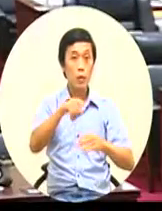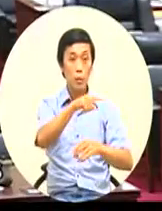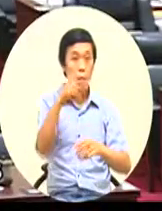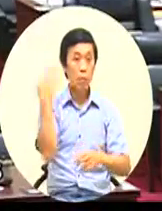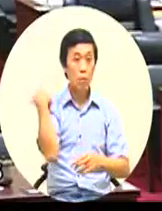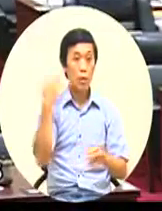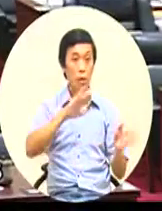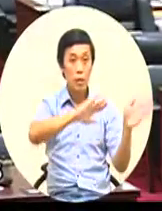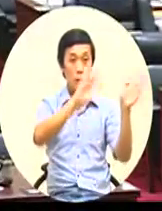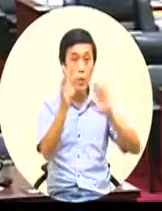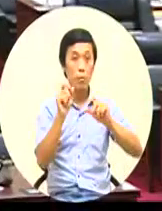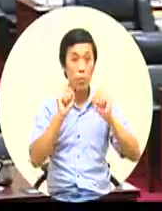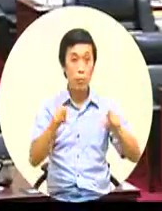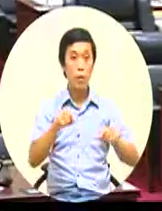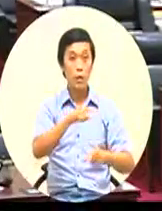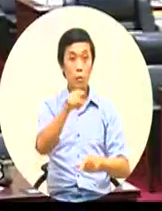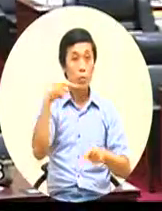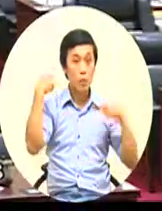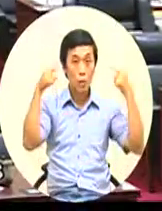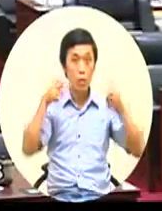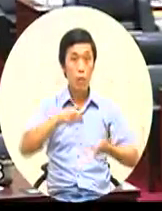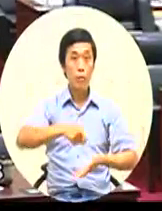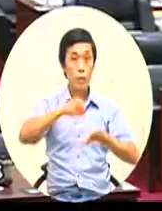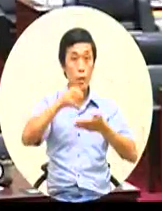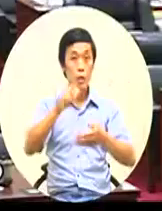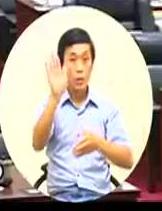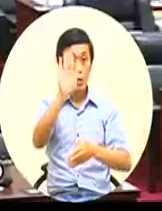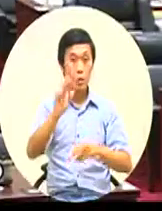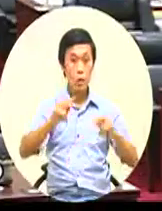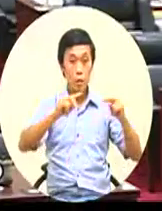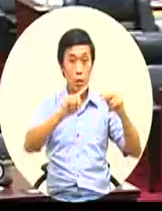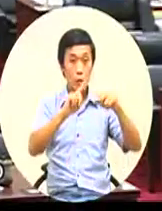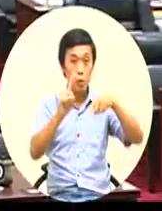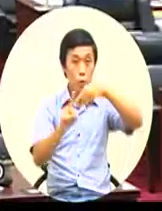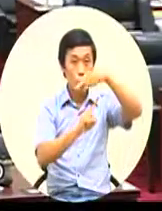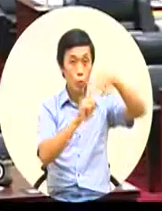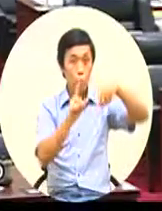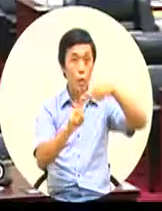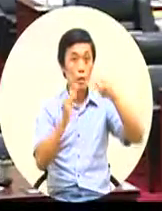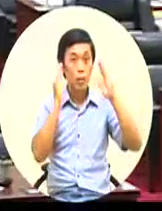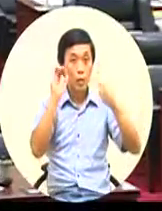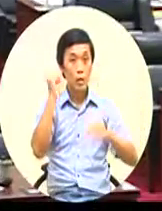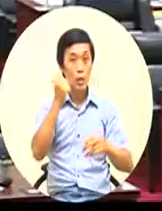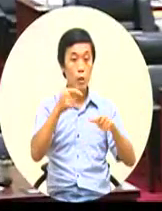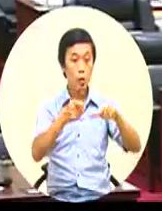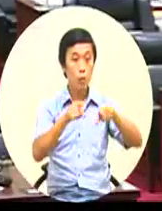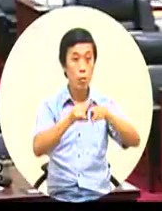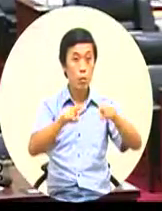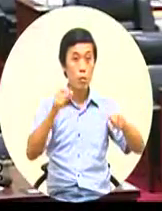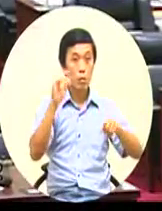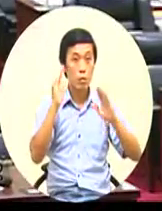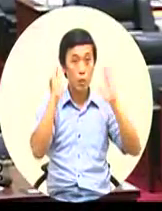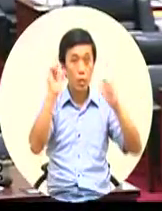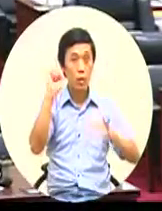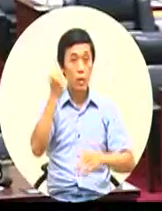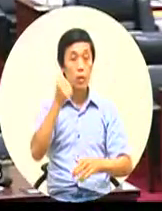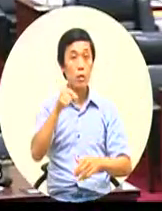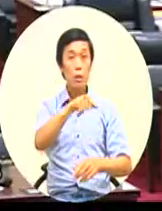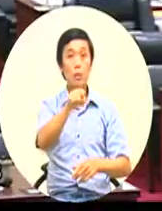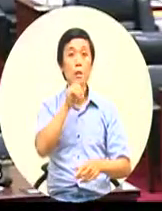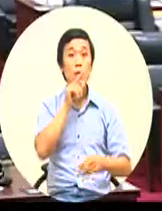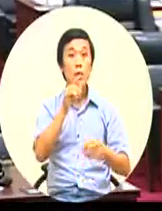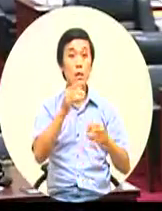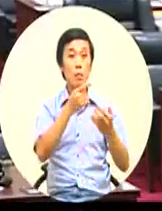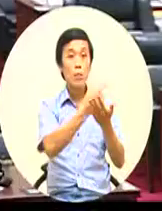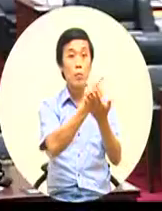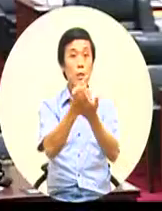长，你们常常一直强调一个转型正义、公平正义，其实它是一个普世价值。但是我们要知道的